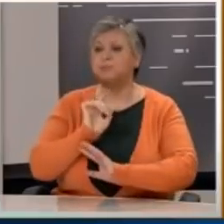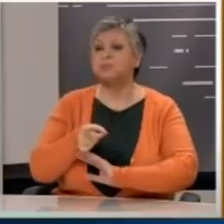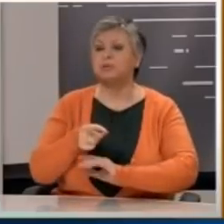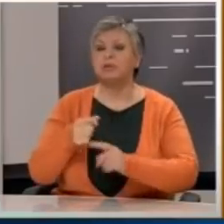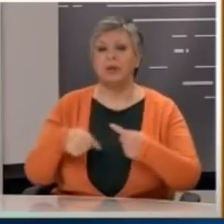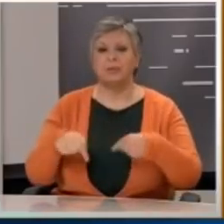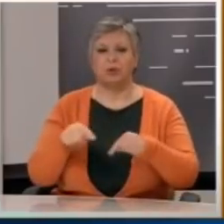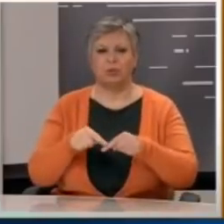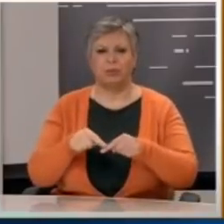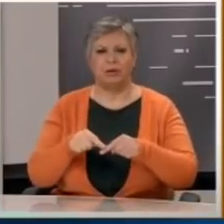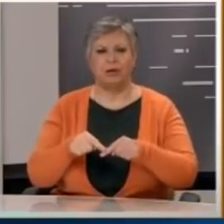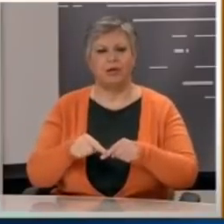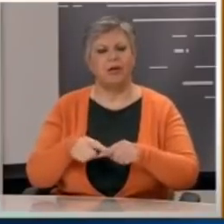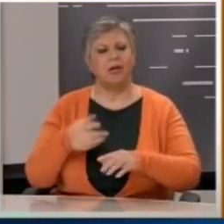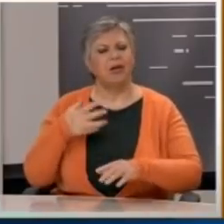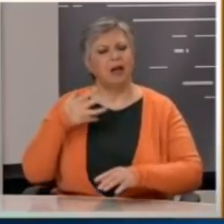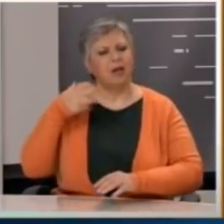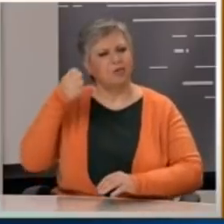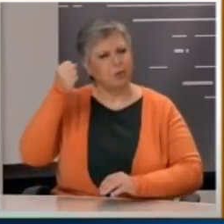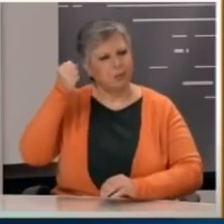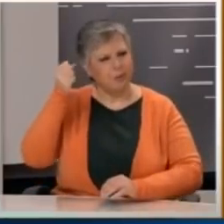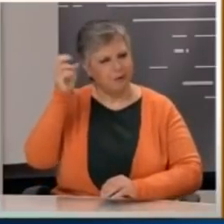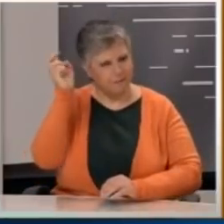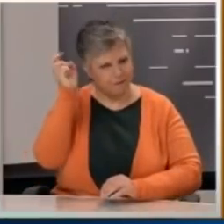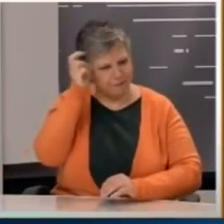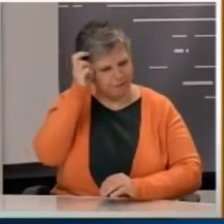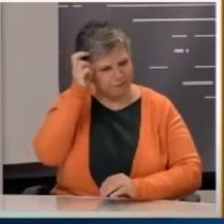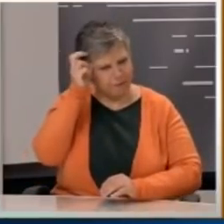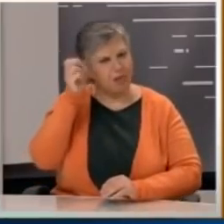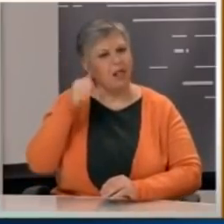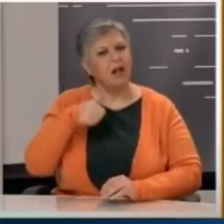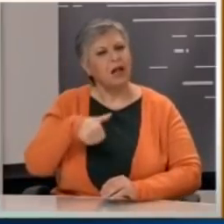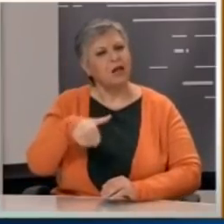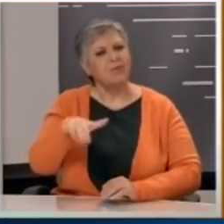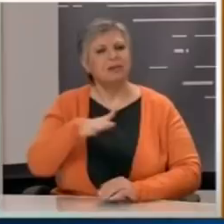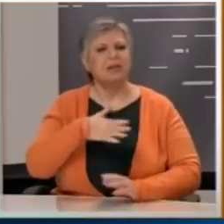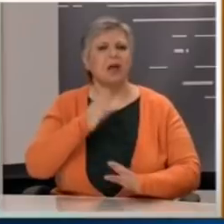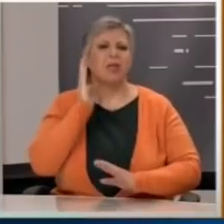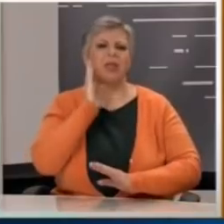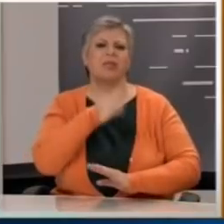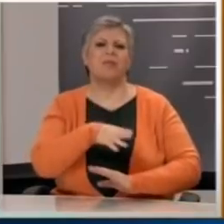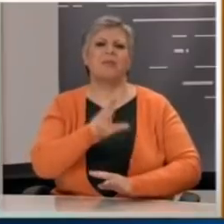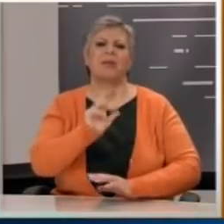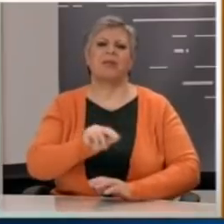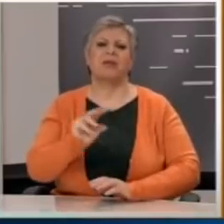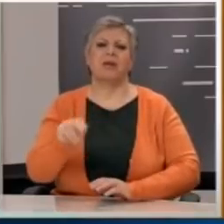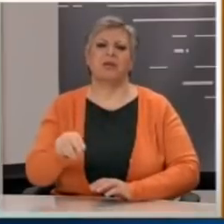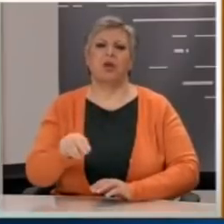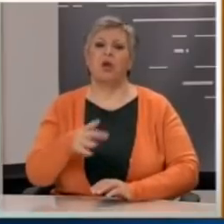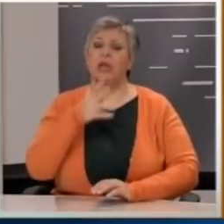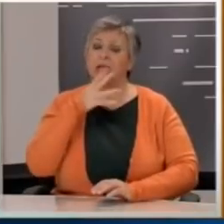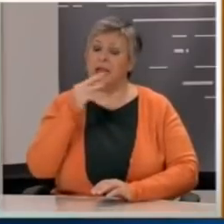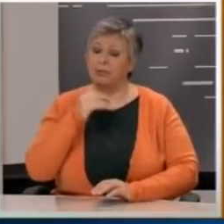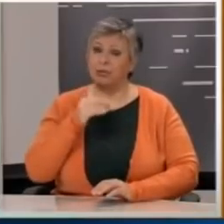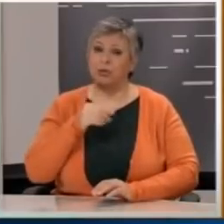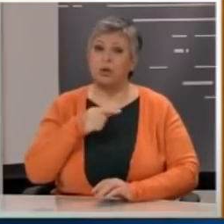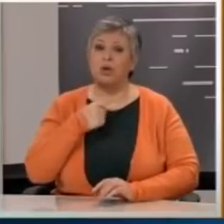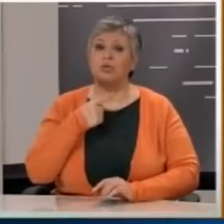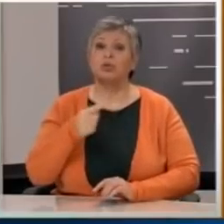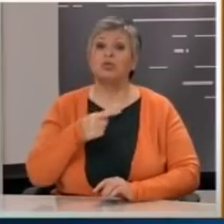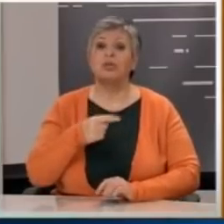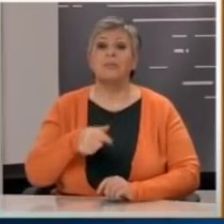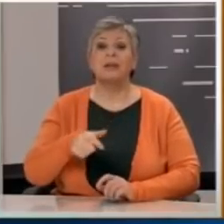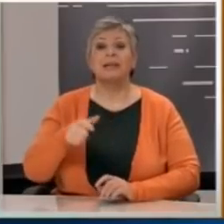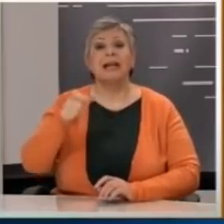του. Το είπα την άλλη φορά ότι αυτά είναι δανεικά. Και γι' αυτό του πρότεινα τον Σαμαρά και τον Πικραμένο να